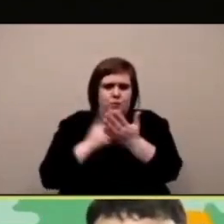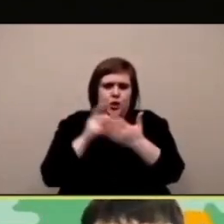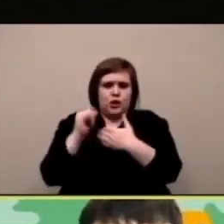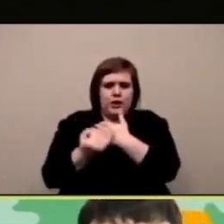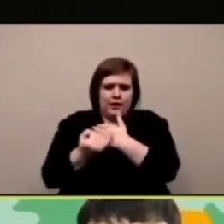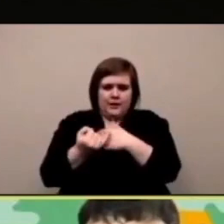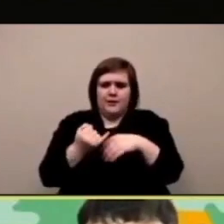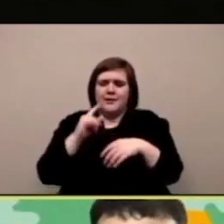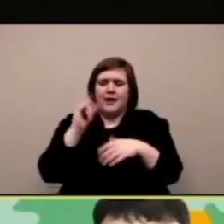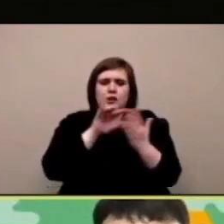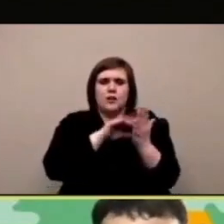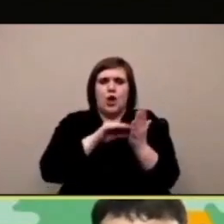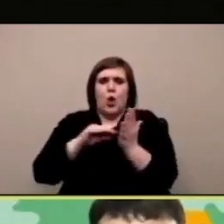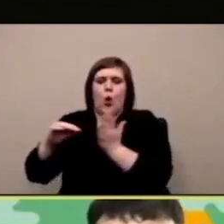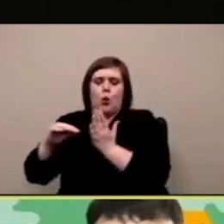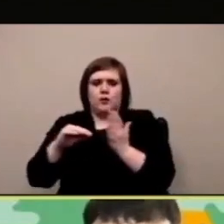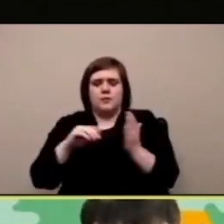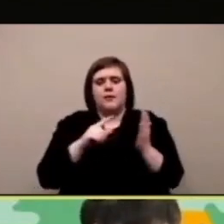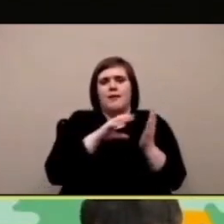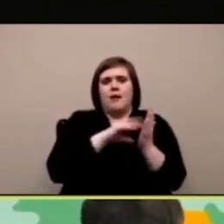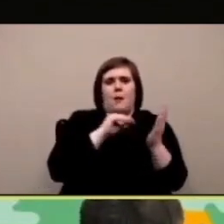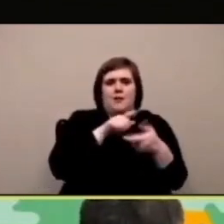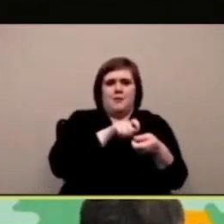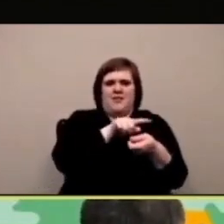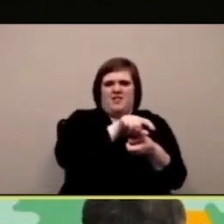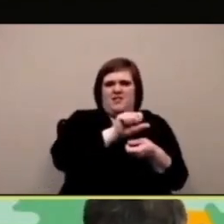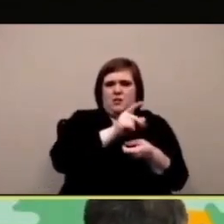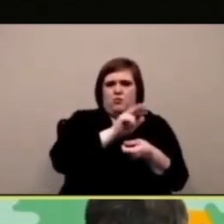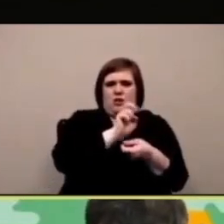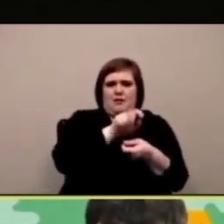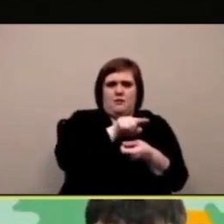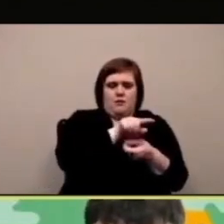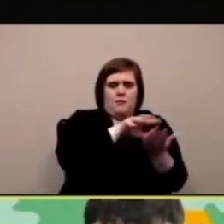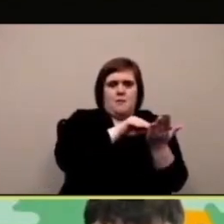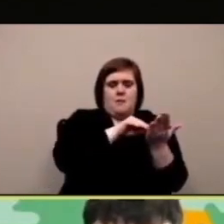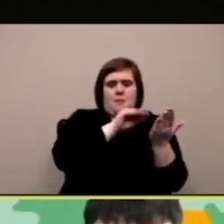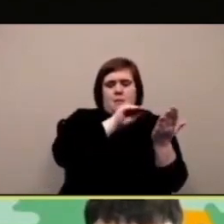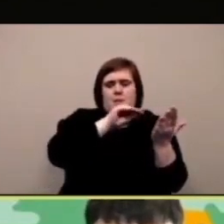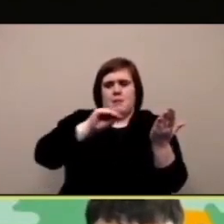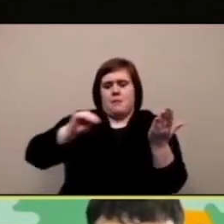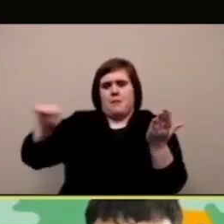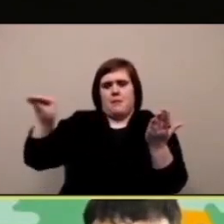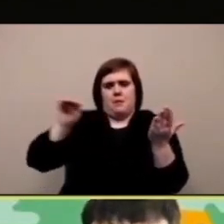声を出すとあのそのアイコンも大きくなります